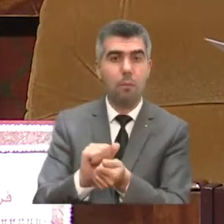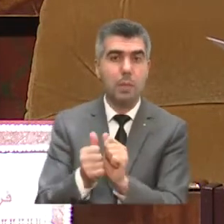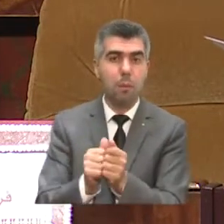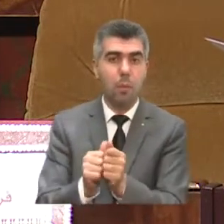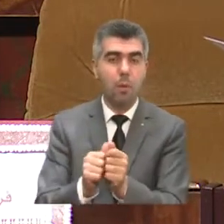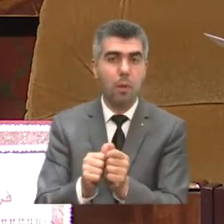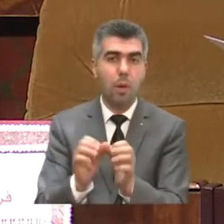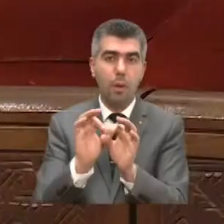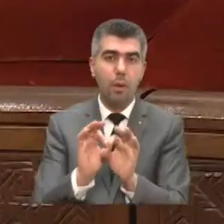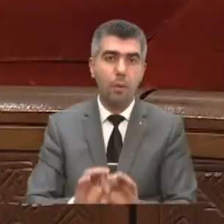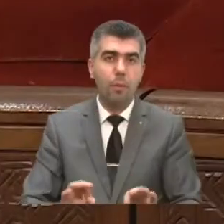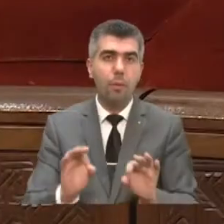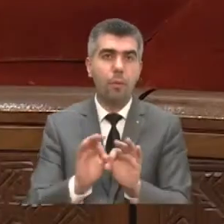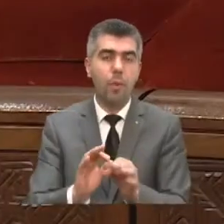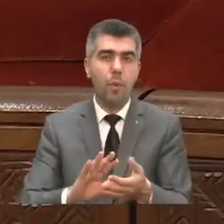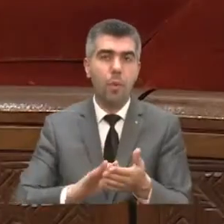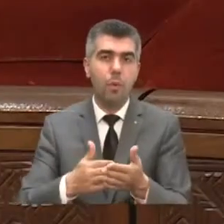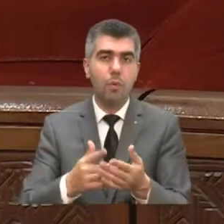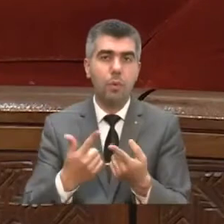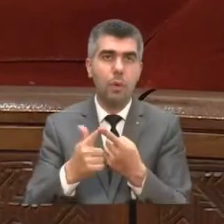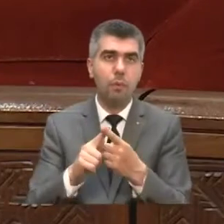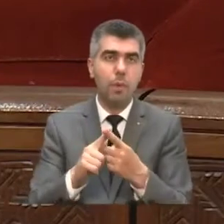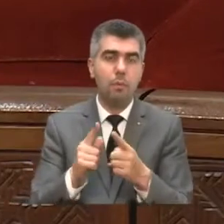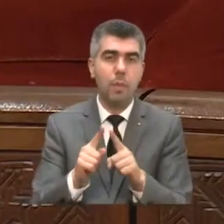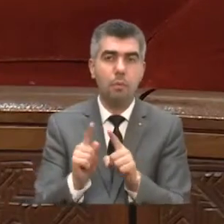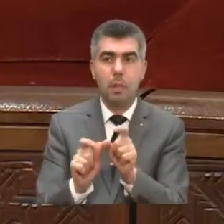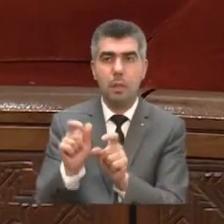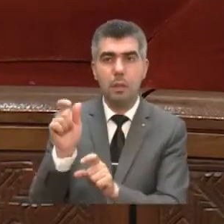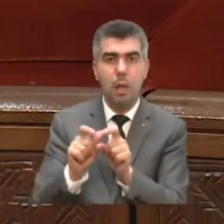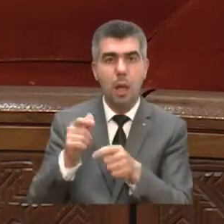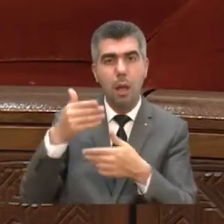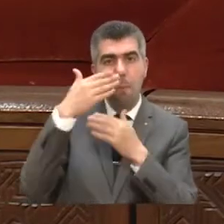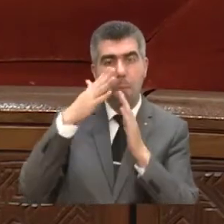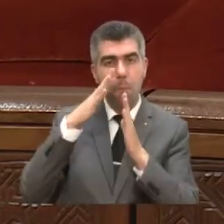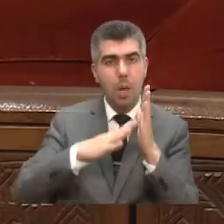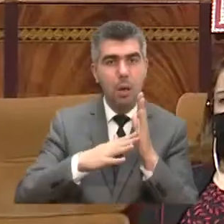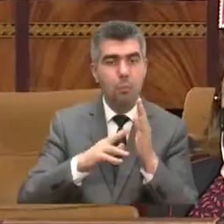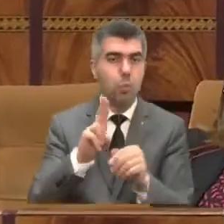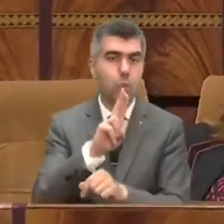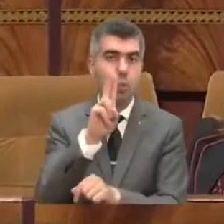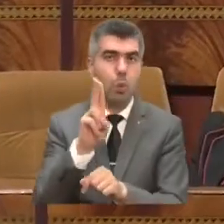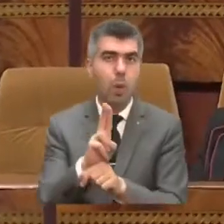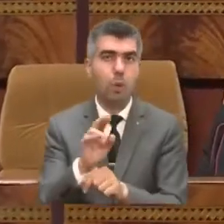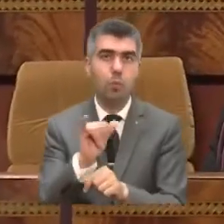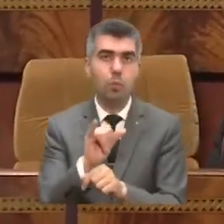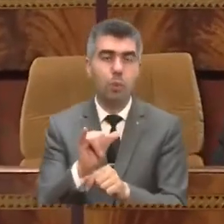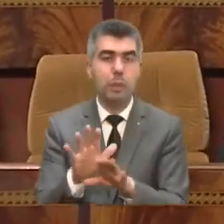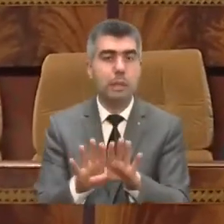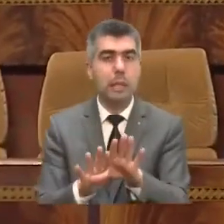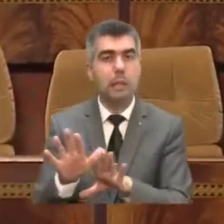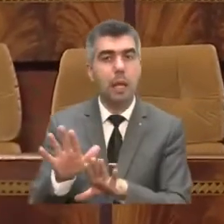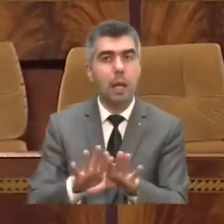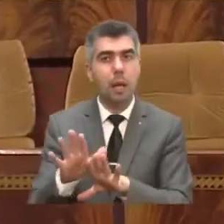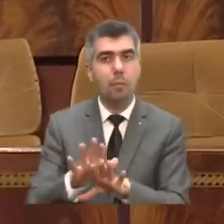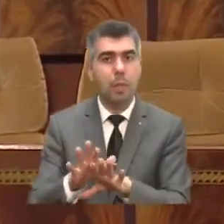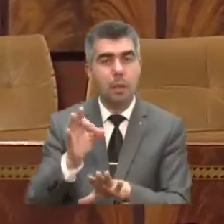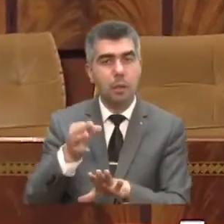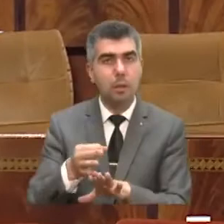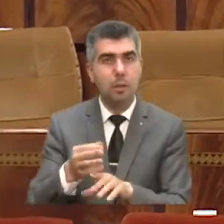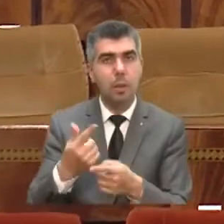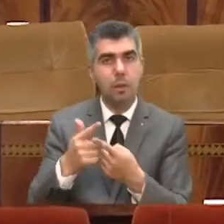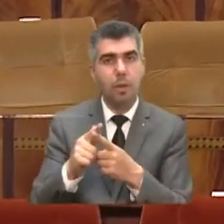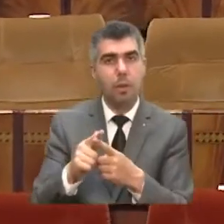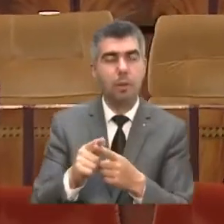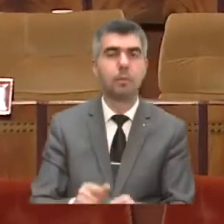فضاءات رياضيه ملائمه ترقى للتطلعات وانتظارات المغاربه، لذا نسائلكم عن التدابير المتخذه لسد الخصائص في المرافق الرياضيه.